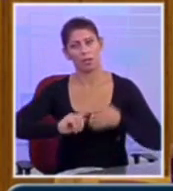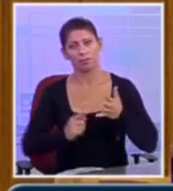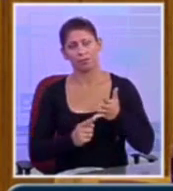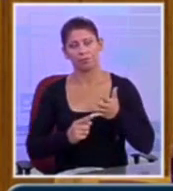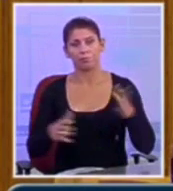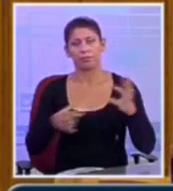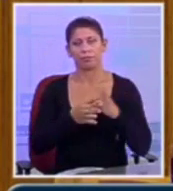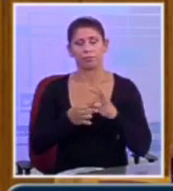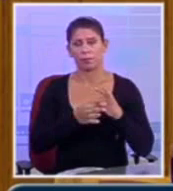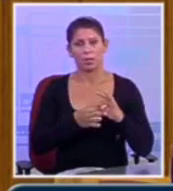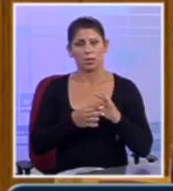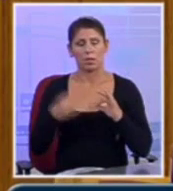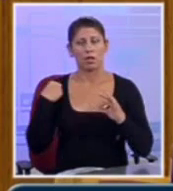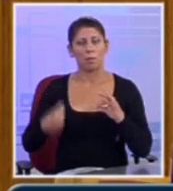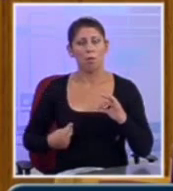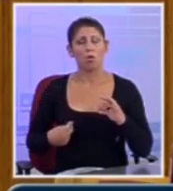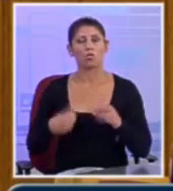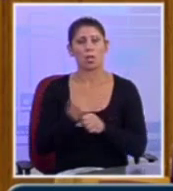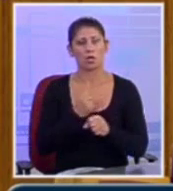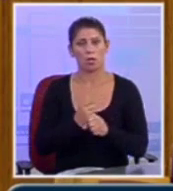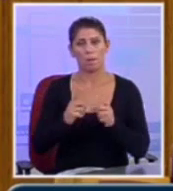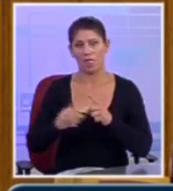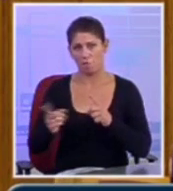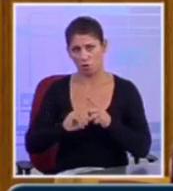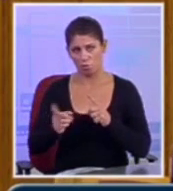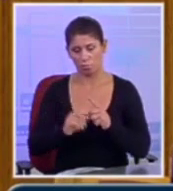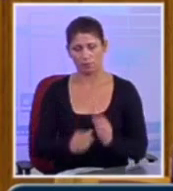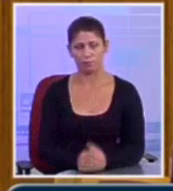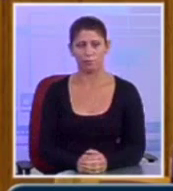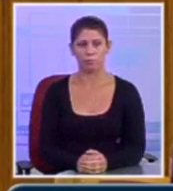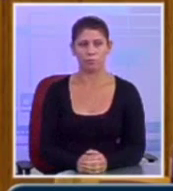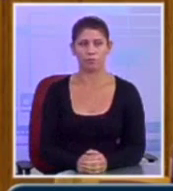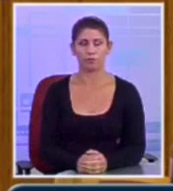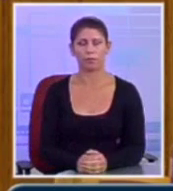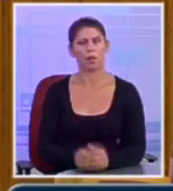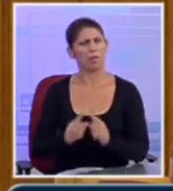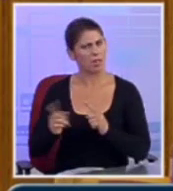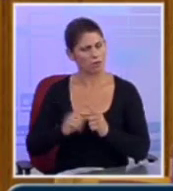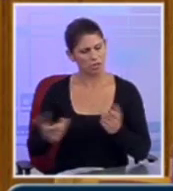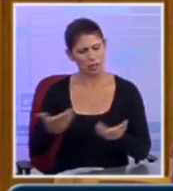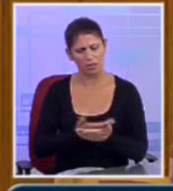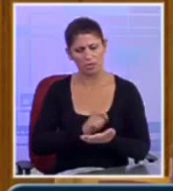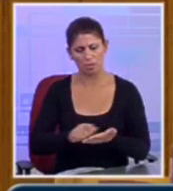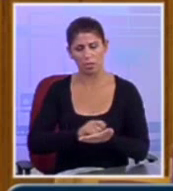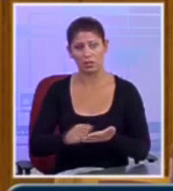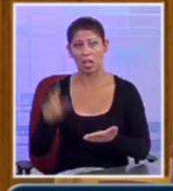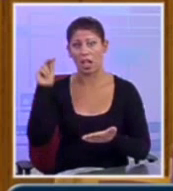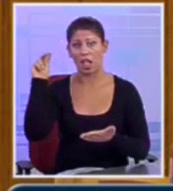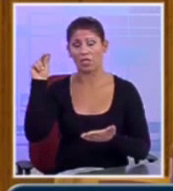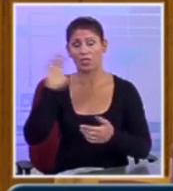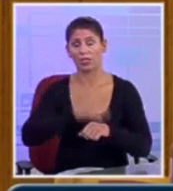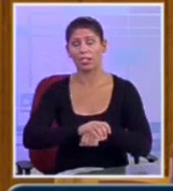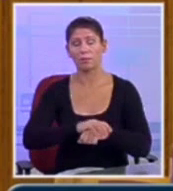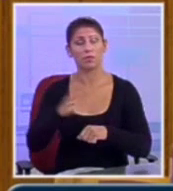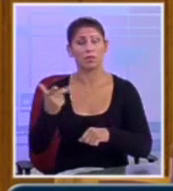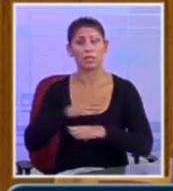των δημόσιων έργων των μεταφορών. Για τις συχνότητες, για τις μεταφορές θα τα καταθέσω στα πρακτικά. Δέσμευσή μας είναι η